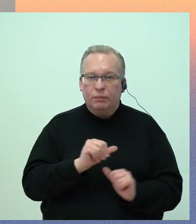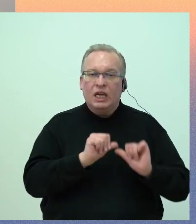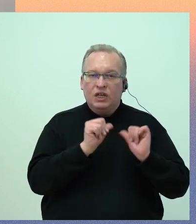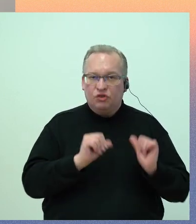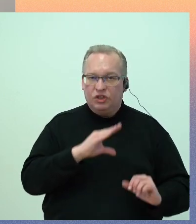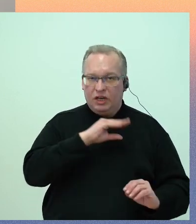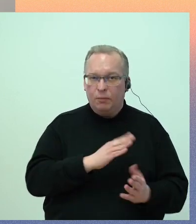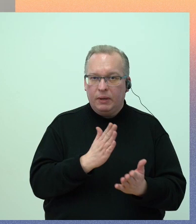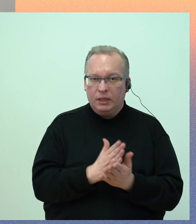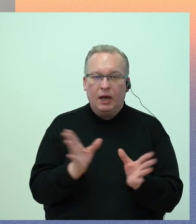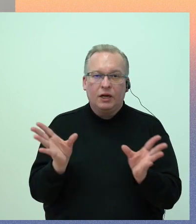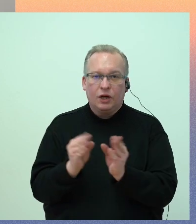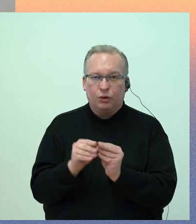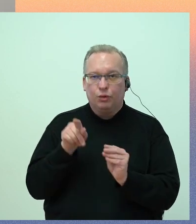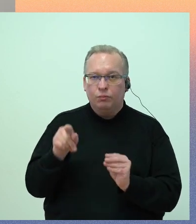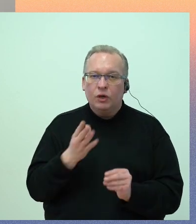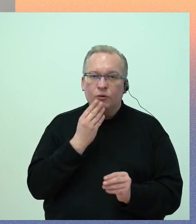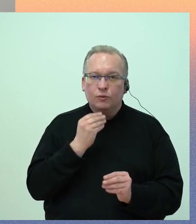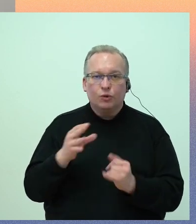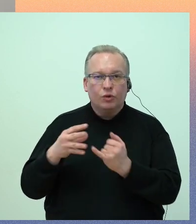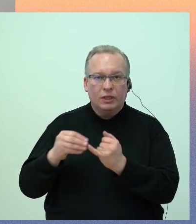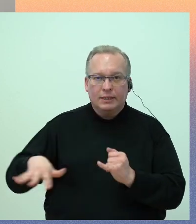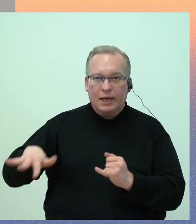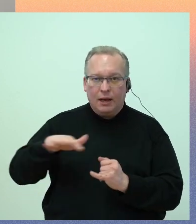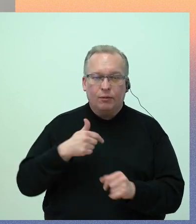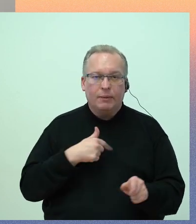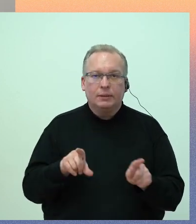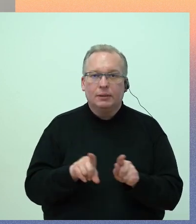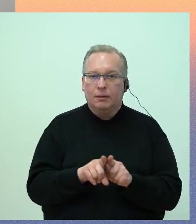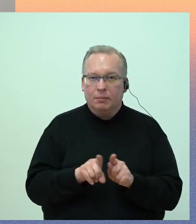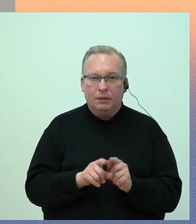yra kartu su Izraeliu, bet mes taip pat